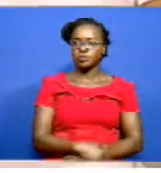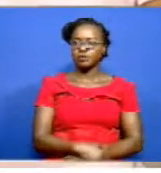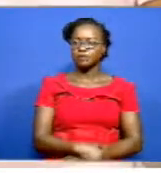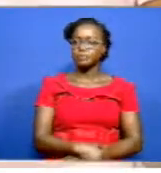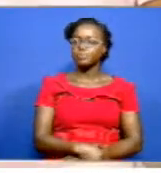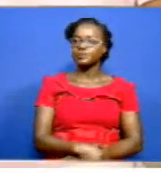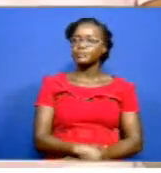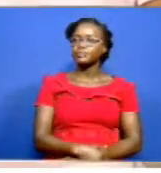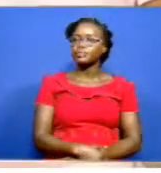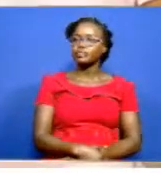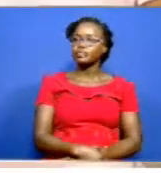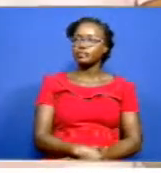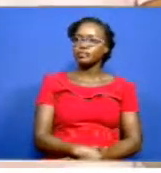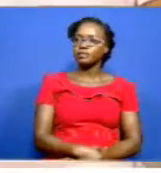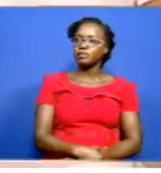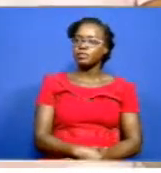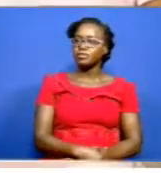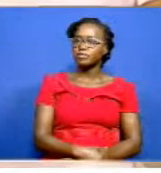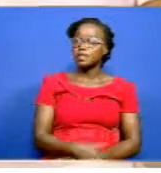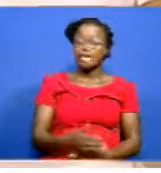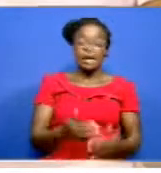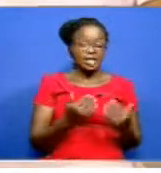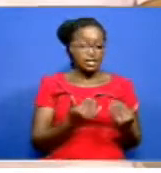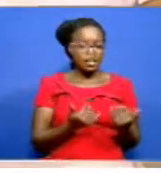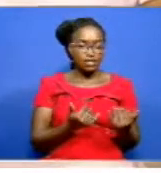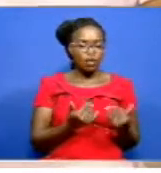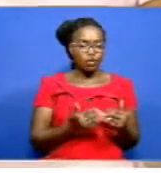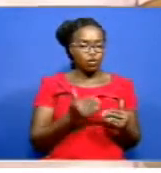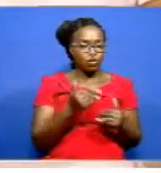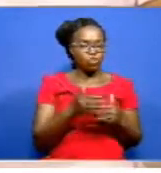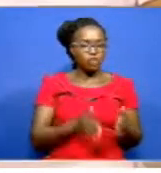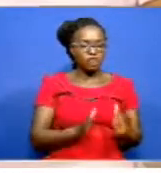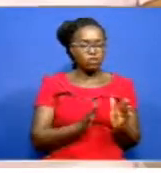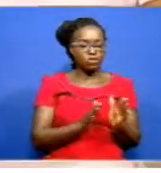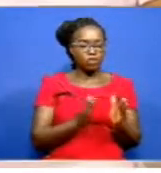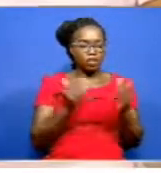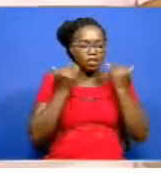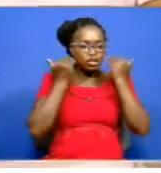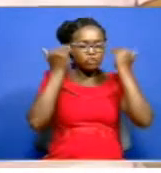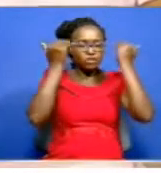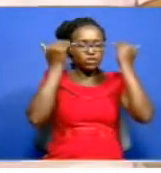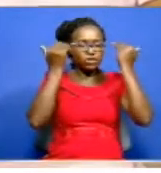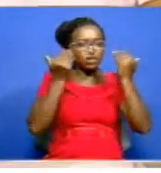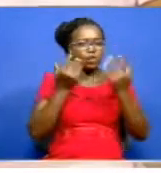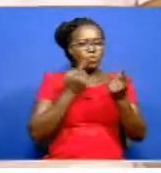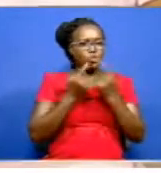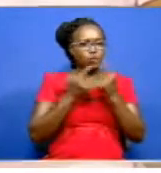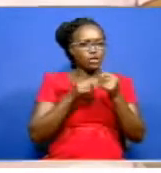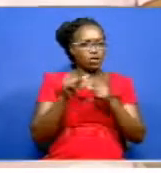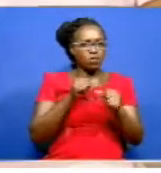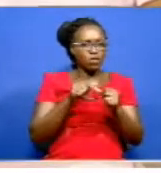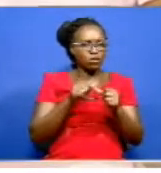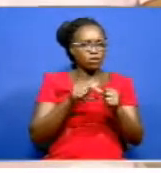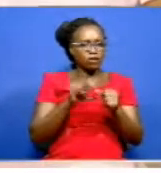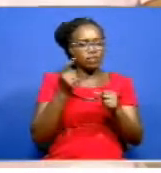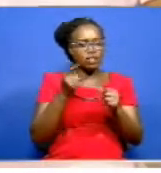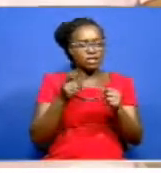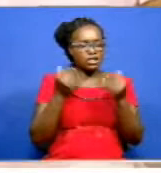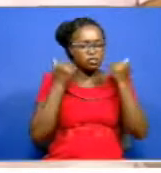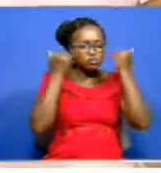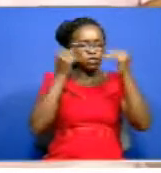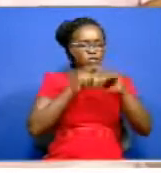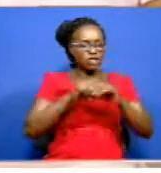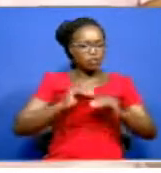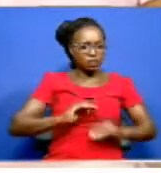Mtoto yule, kuna hii sasa postnatal depression. Tushazungumzia ile depression ya kwanza ambao ni wakati